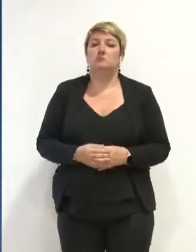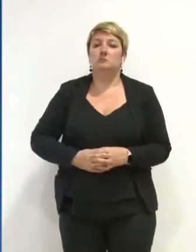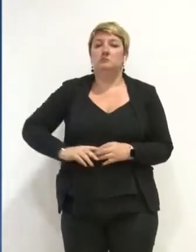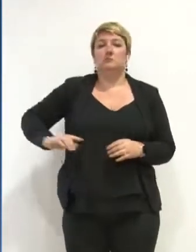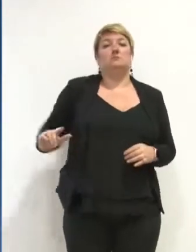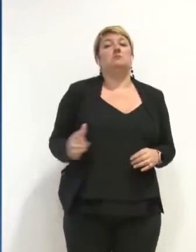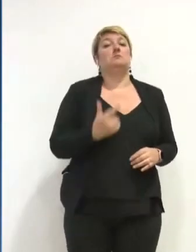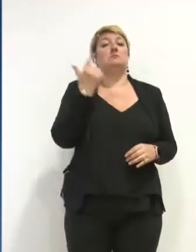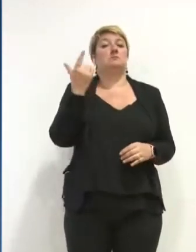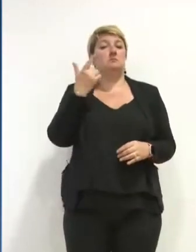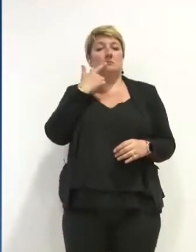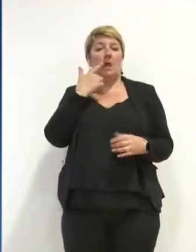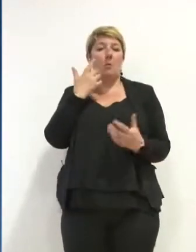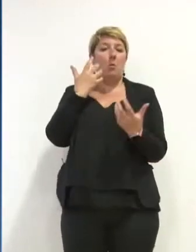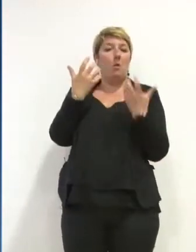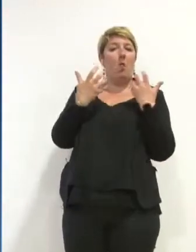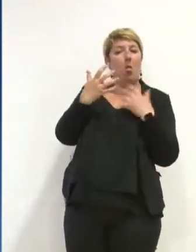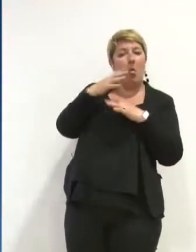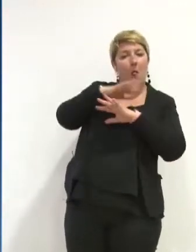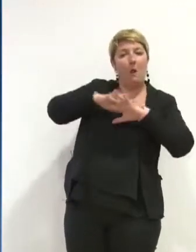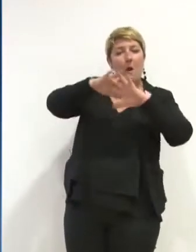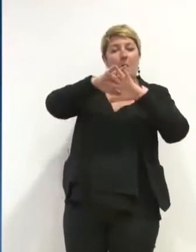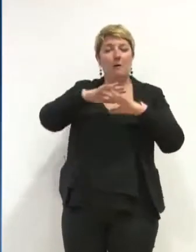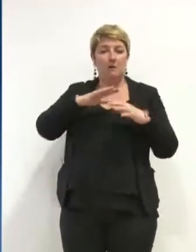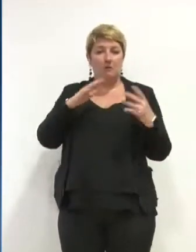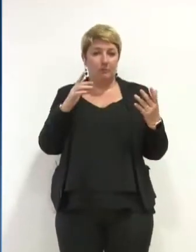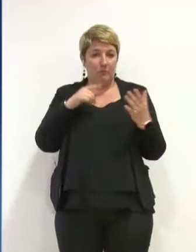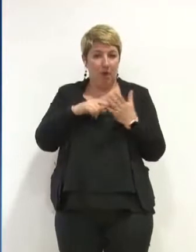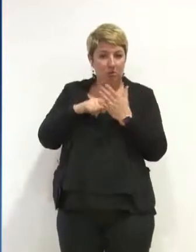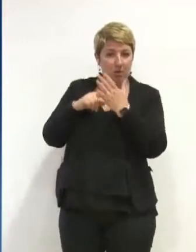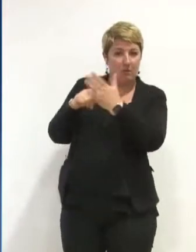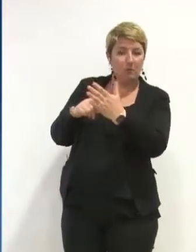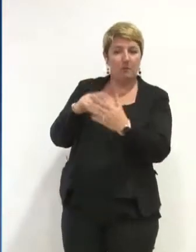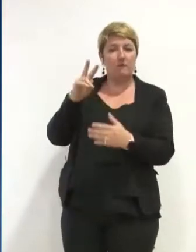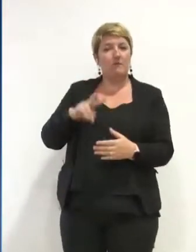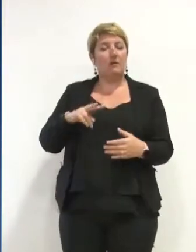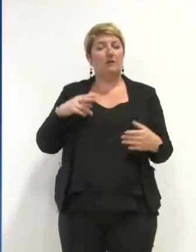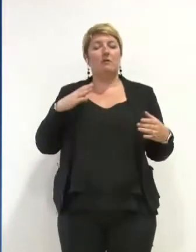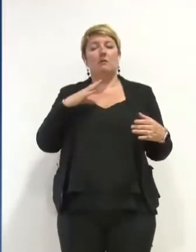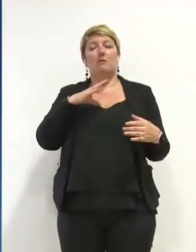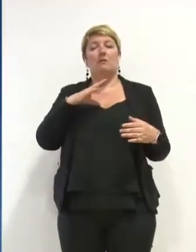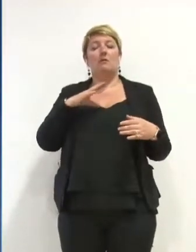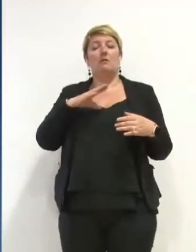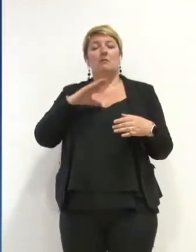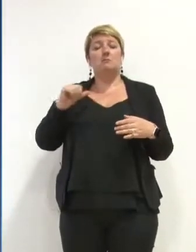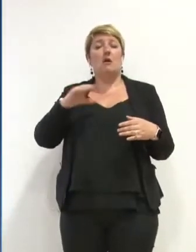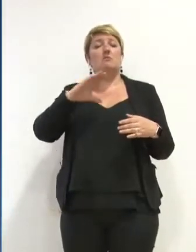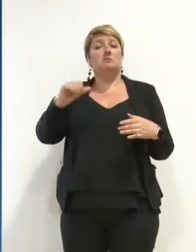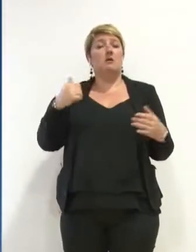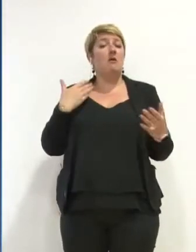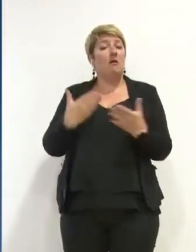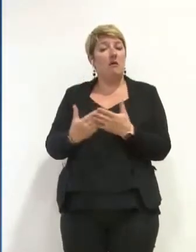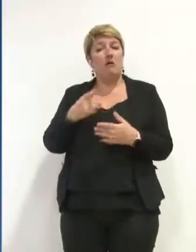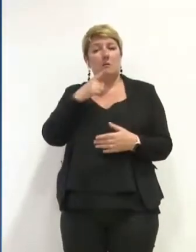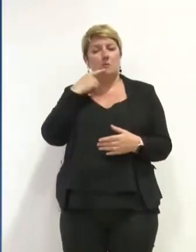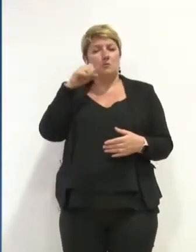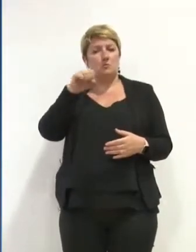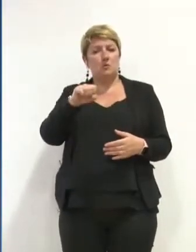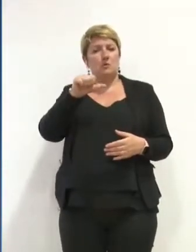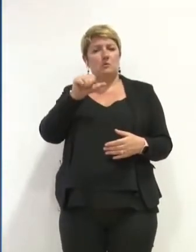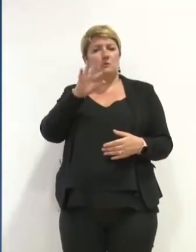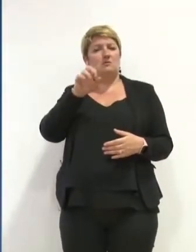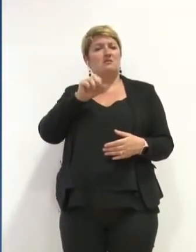Deuxièmement, trompe-l'œil sur l'endettement. Notre parole ici même, de CA en CA, par la voix de Jérôme Safar notamment, ne vous a, semble-t-il,